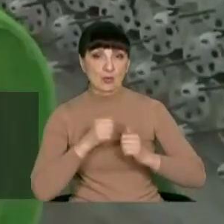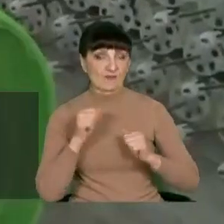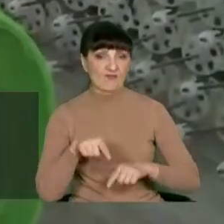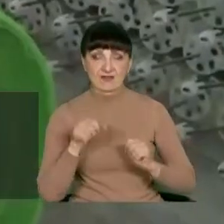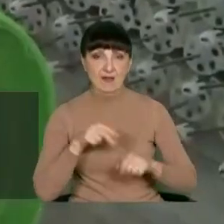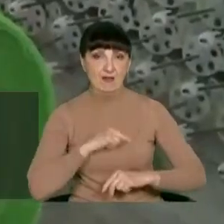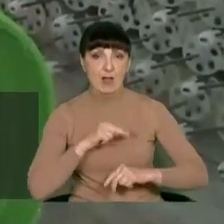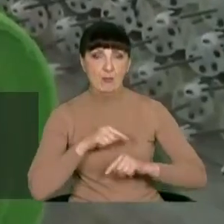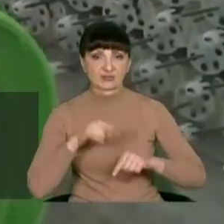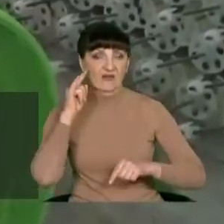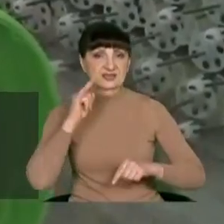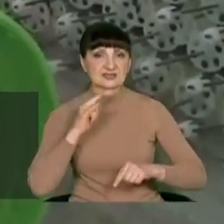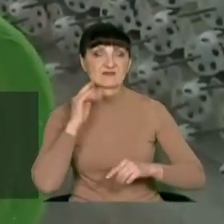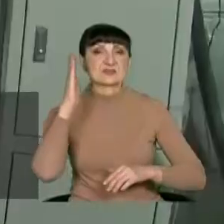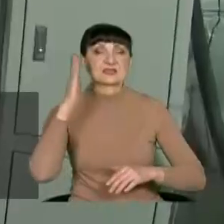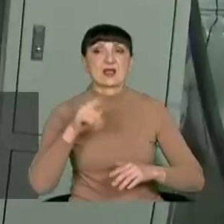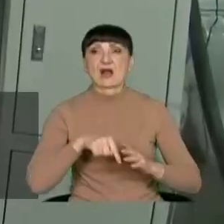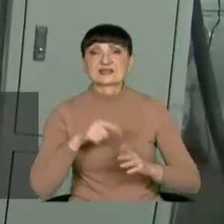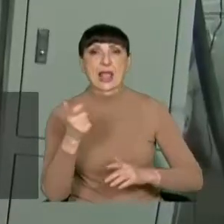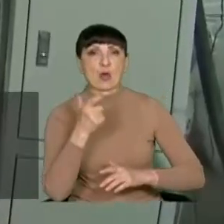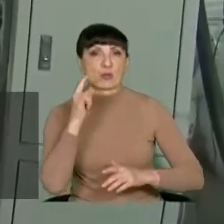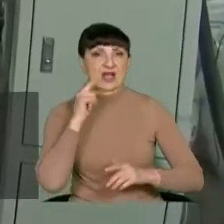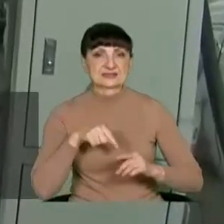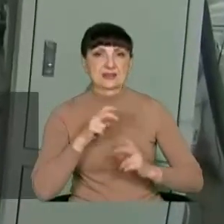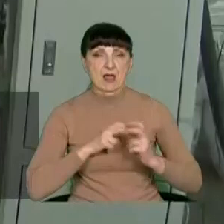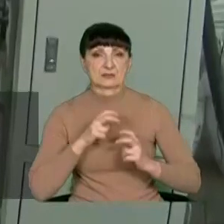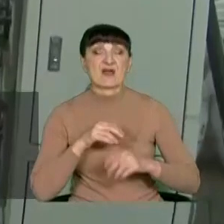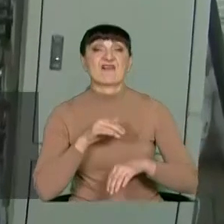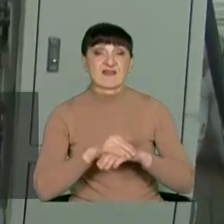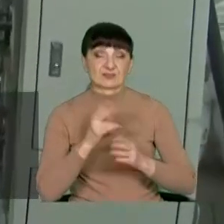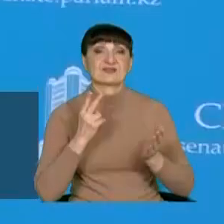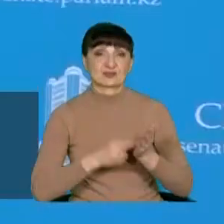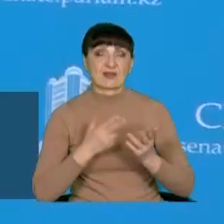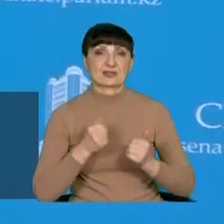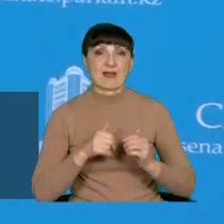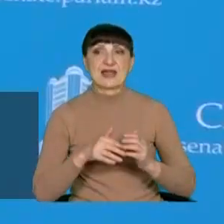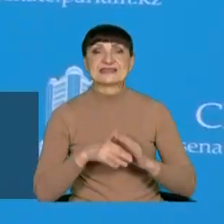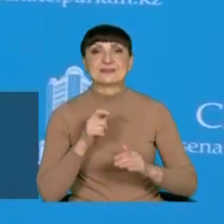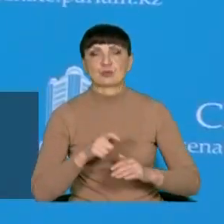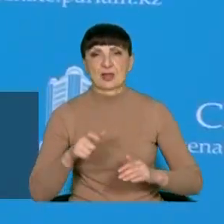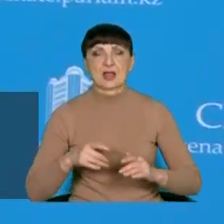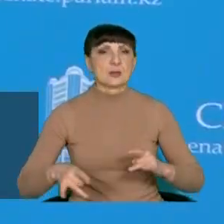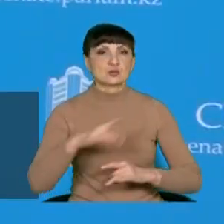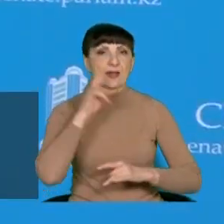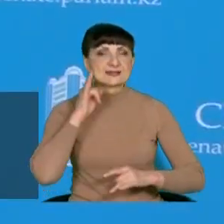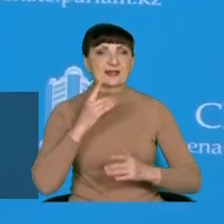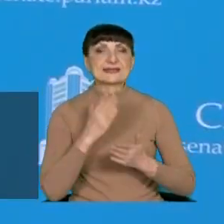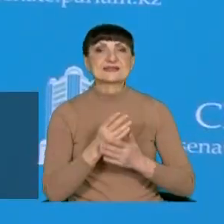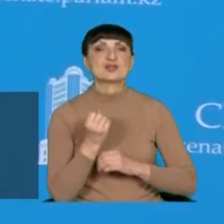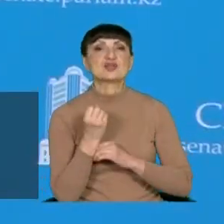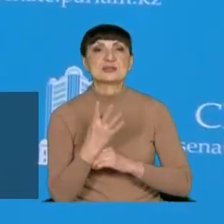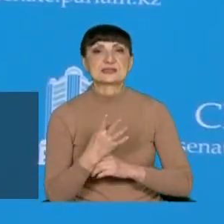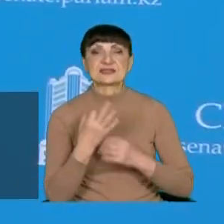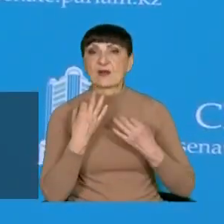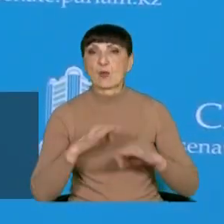возможности для активного участия в перспективных отраслях экономики. Этот факт подтверждают и сенаторы. По Республике Казахстан действует 14